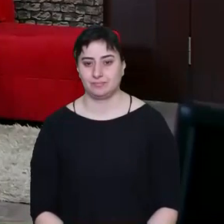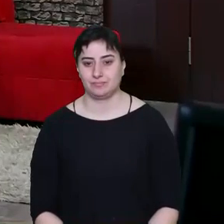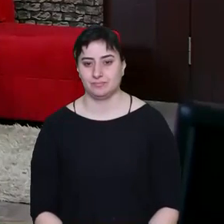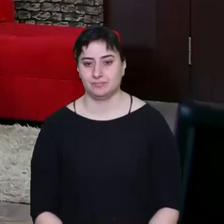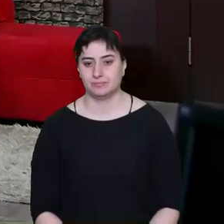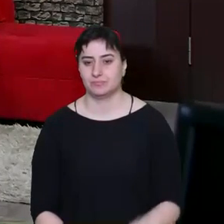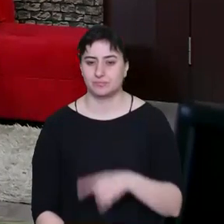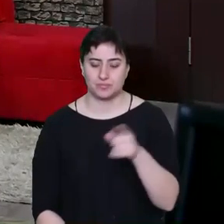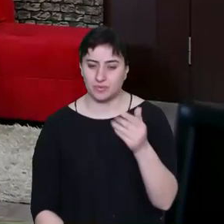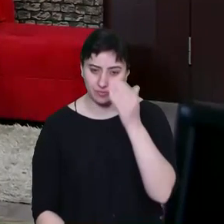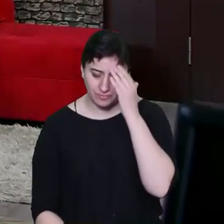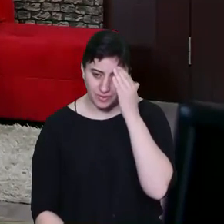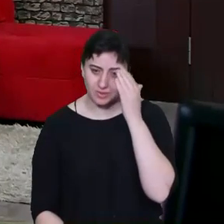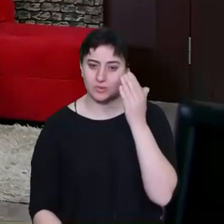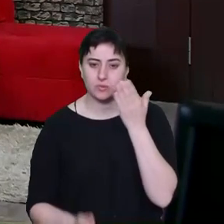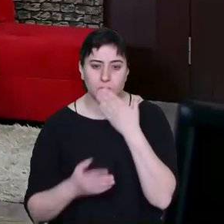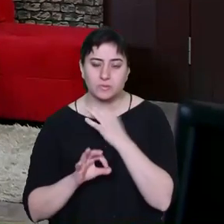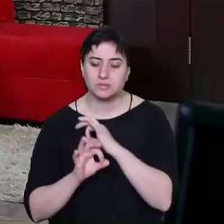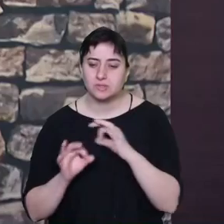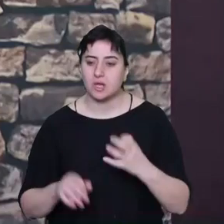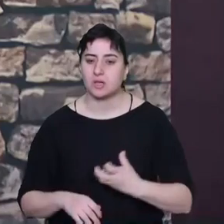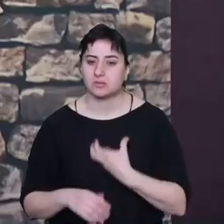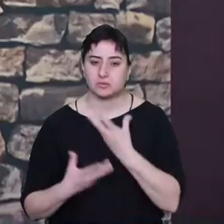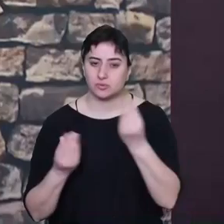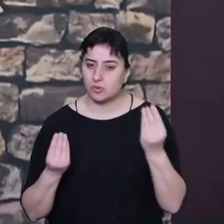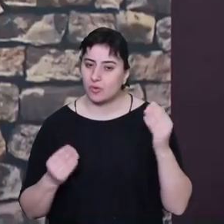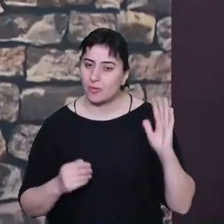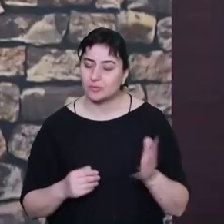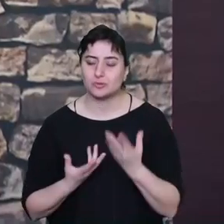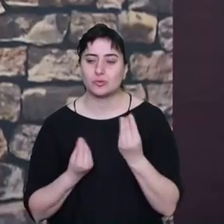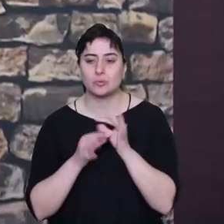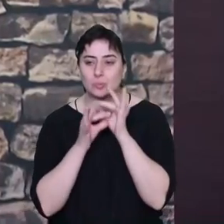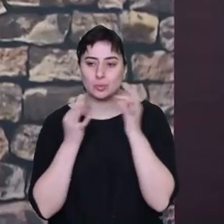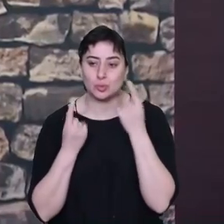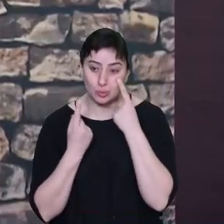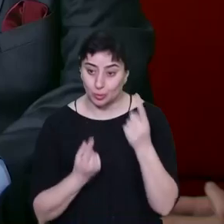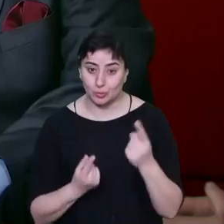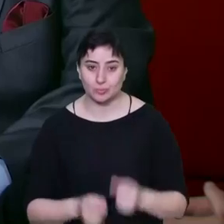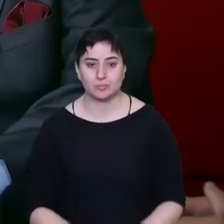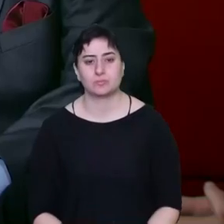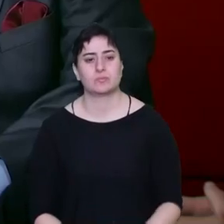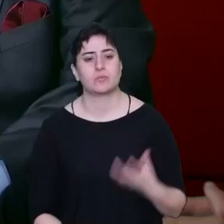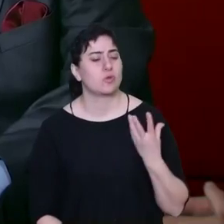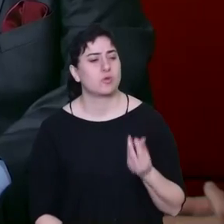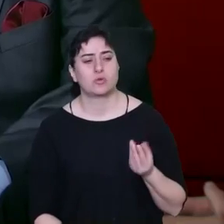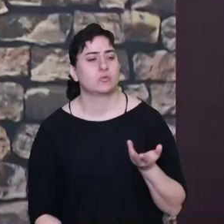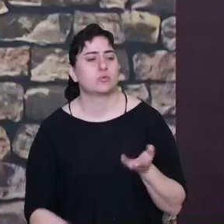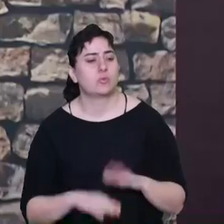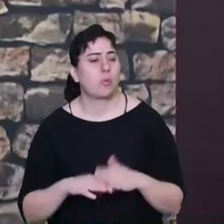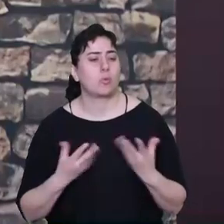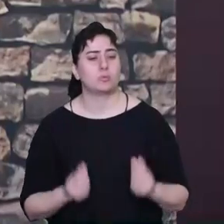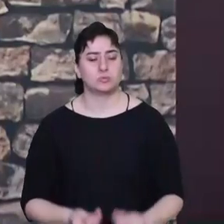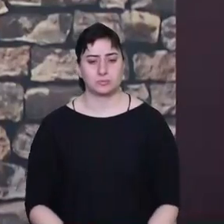...o kadar fakir fukaralar ki, o kadar yokluk içindeler ki... ...yine de ne kadar mutlular gördünüz mü? Ne olmuş